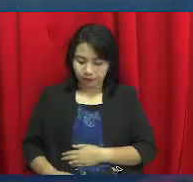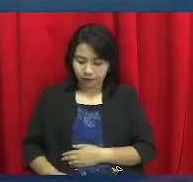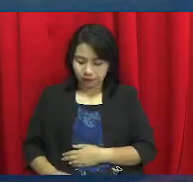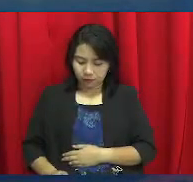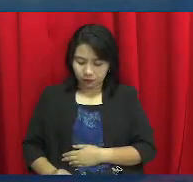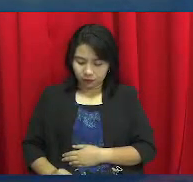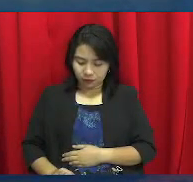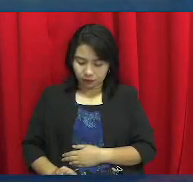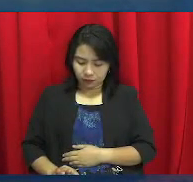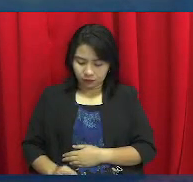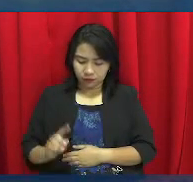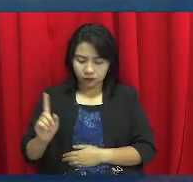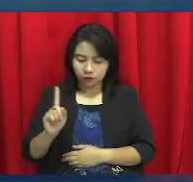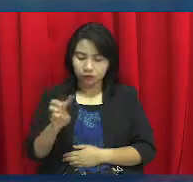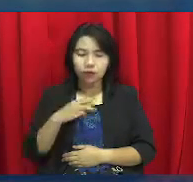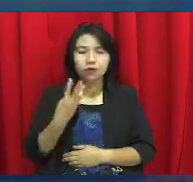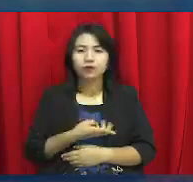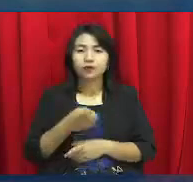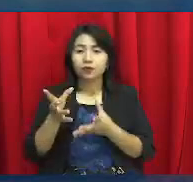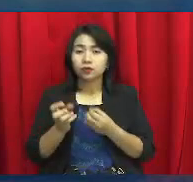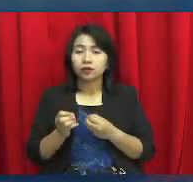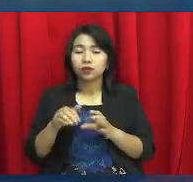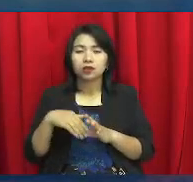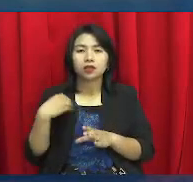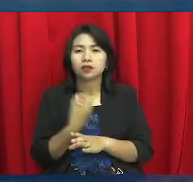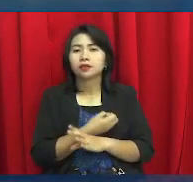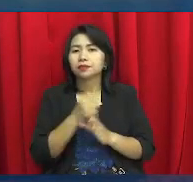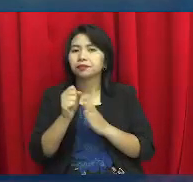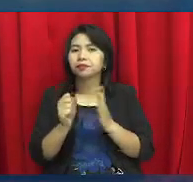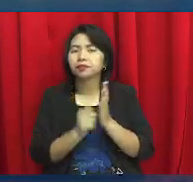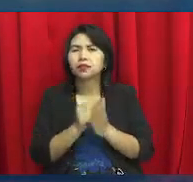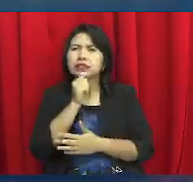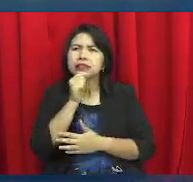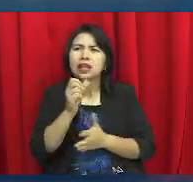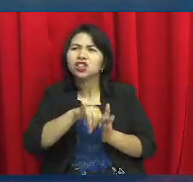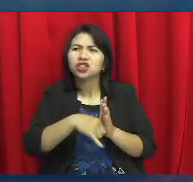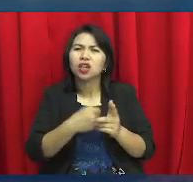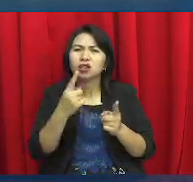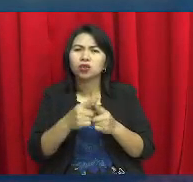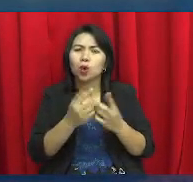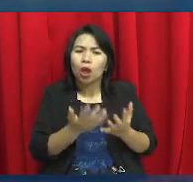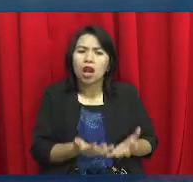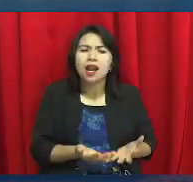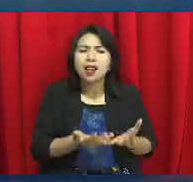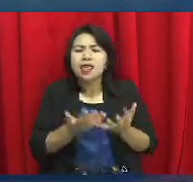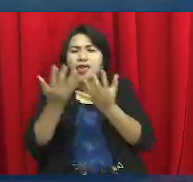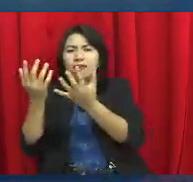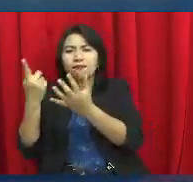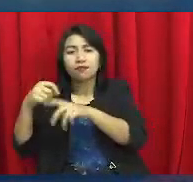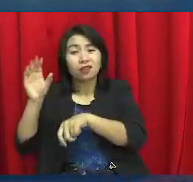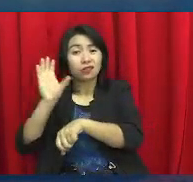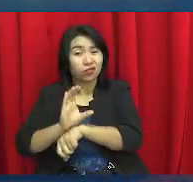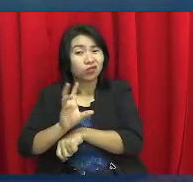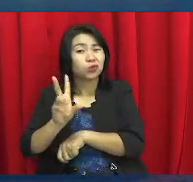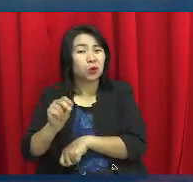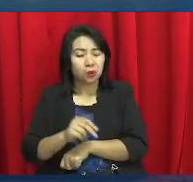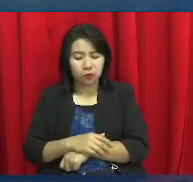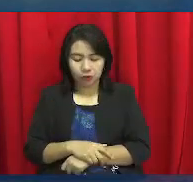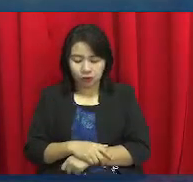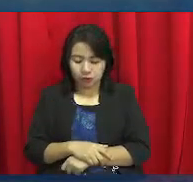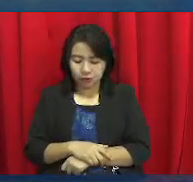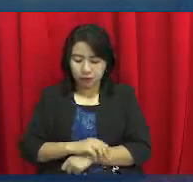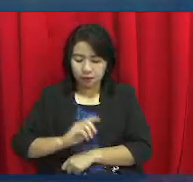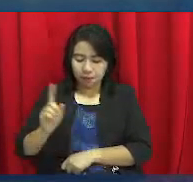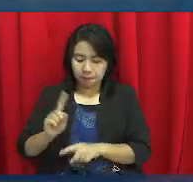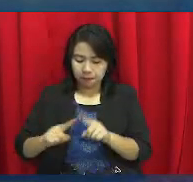ginagawa natin sa standards po natin, it's not just to lift up the personality of the church. Totoo po yun. Ano po yun?